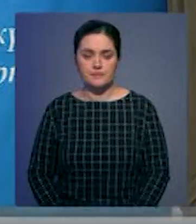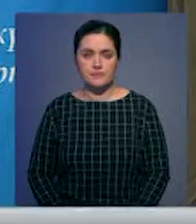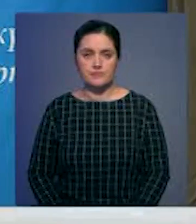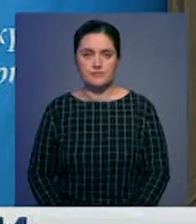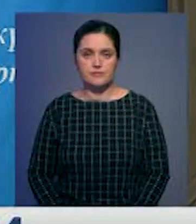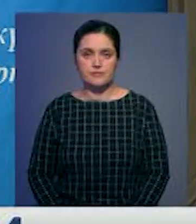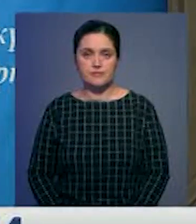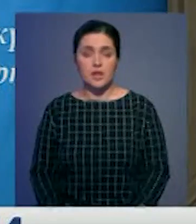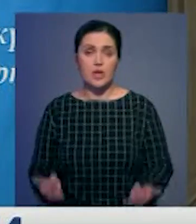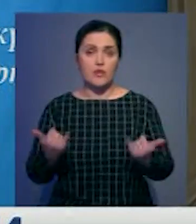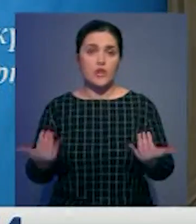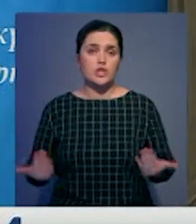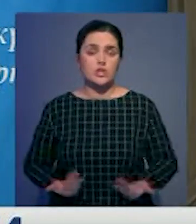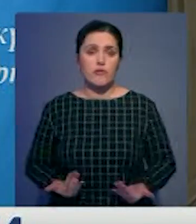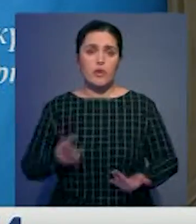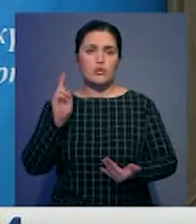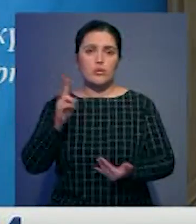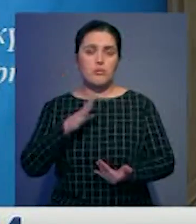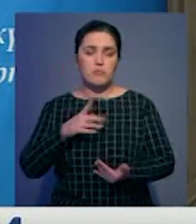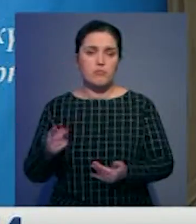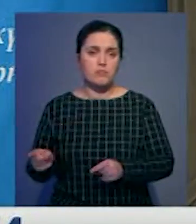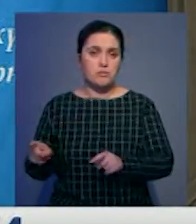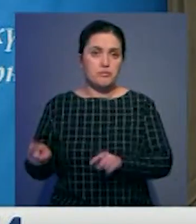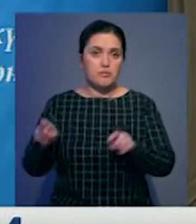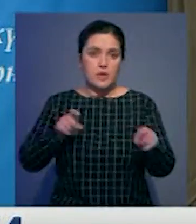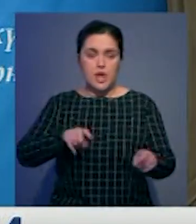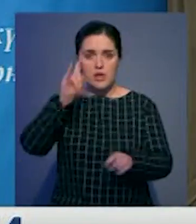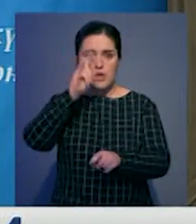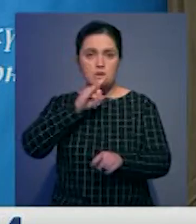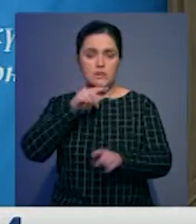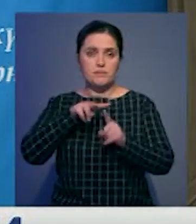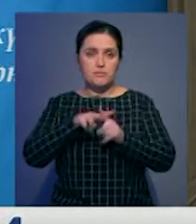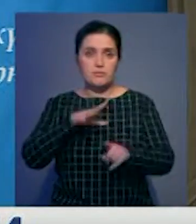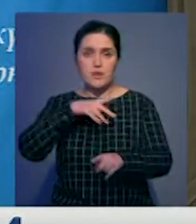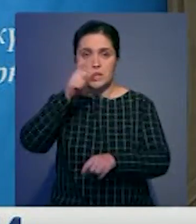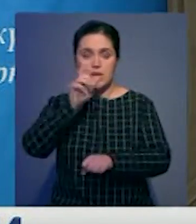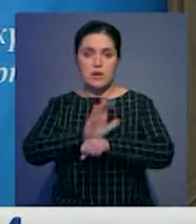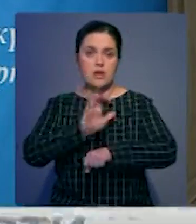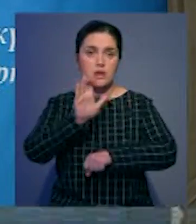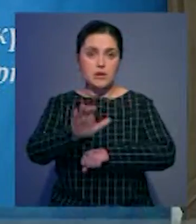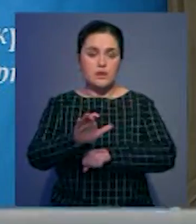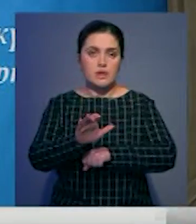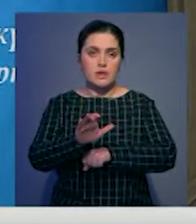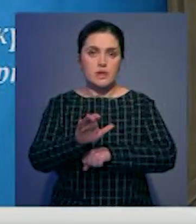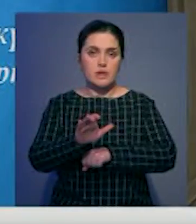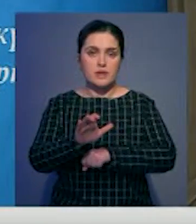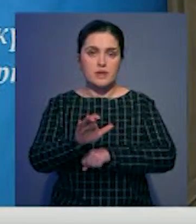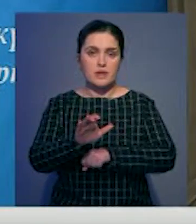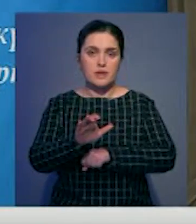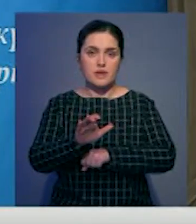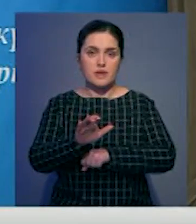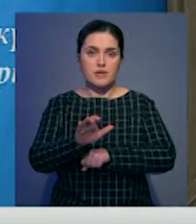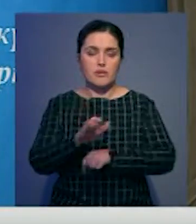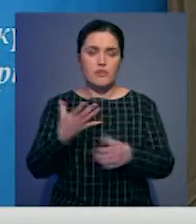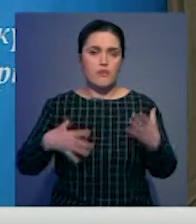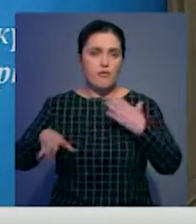Сегодня еще живы те, кто были сюда привезены. И если это все собрать, это кровь и